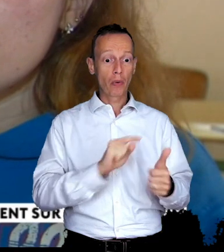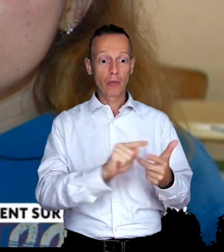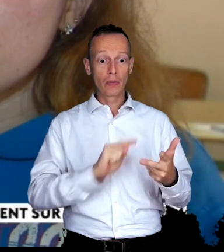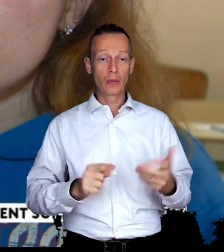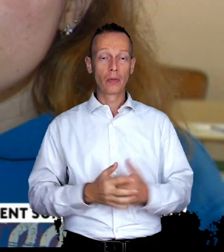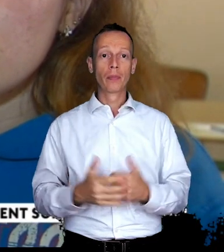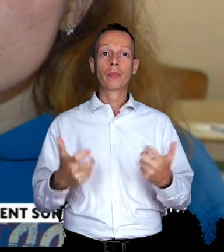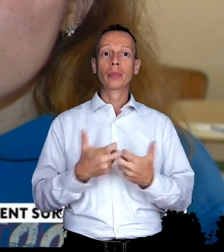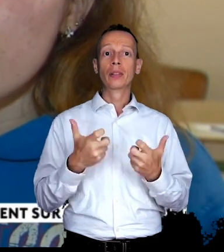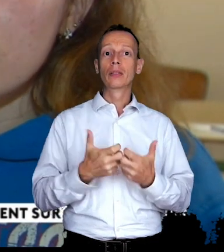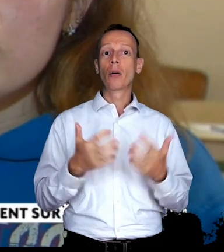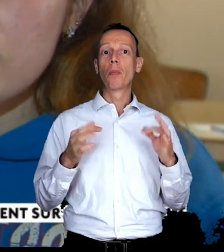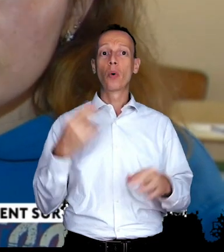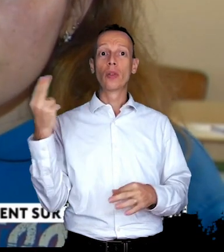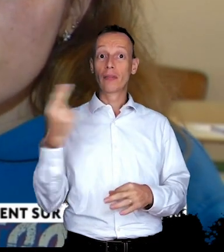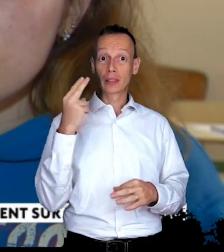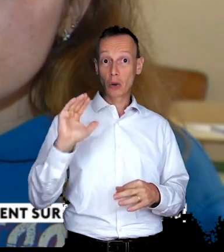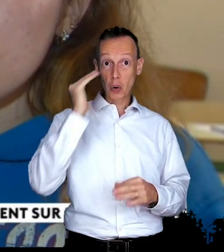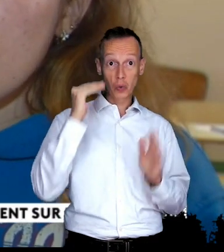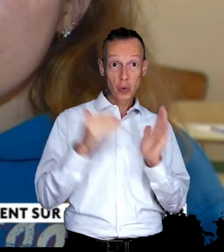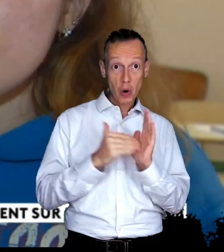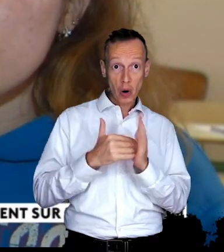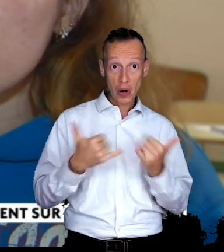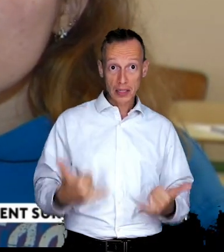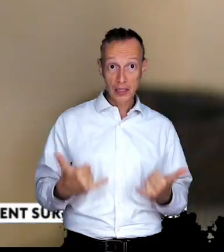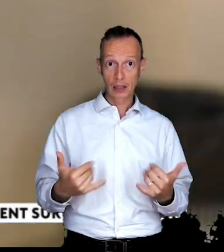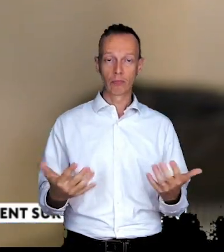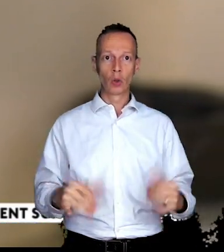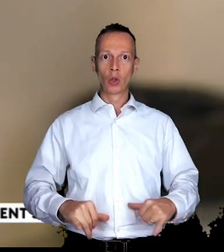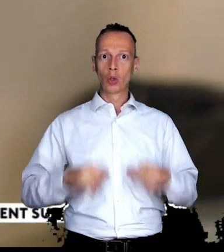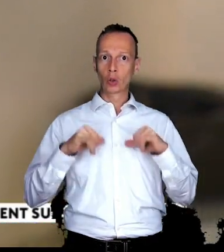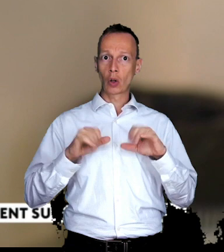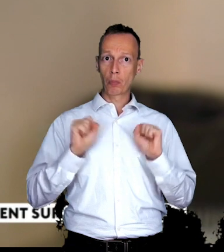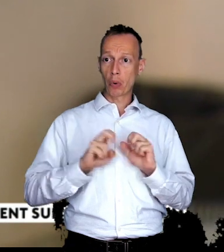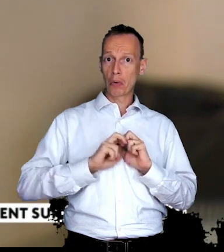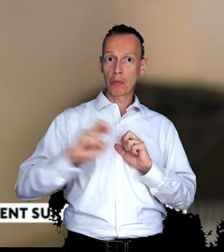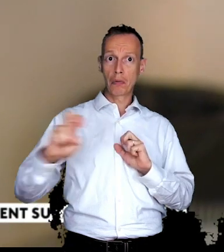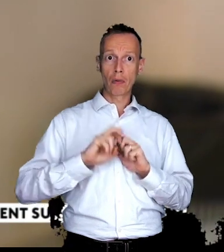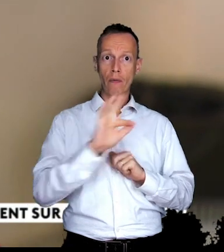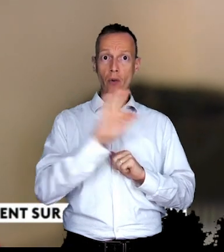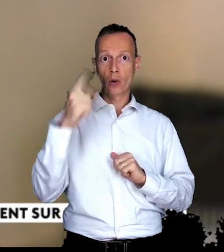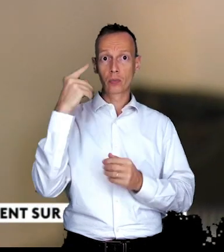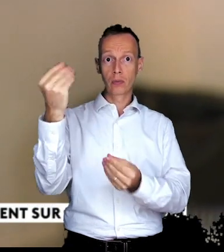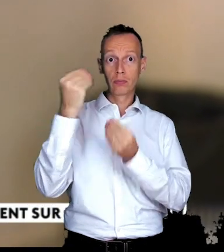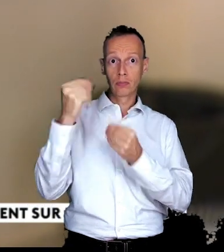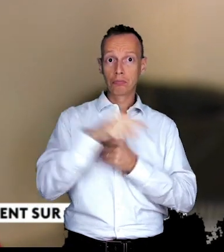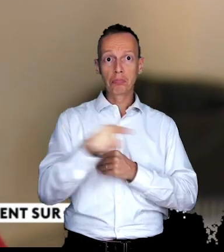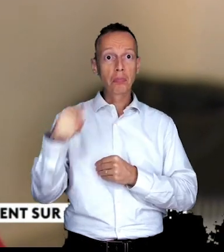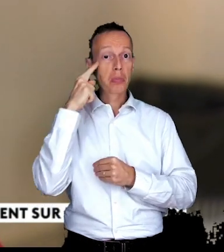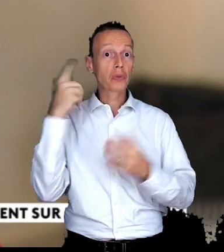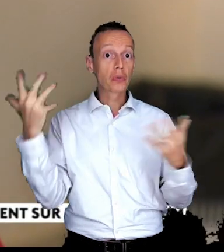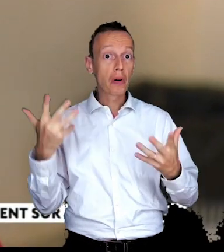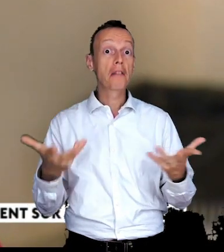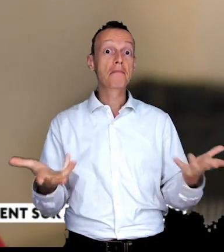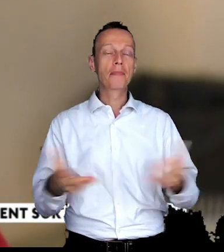possibilités qui nous seront peut-être retirées face à l'indépendance. L'université de la Calédonie sera-t-elle toujours reconnue? Un